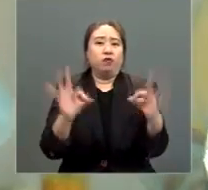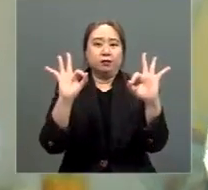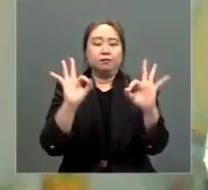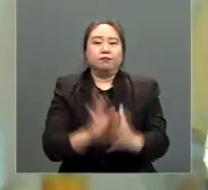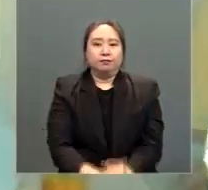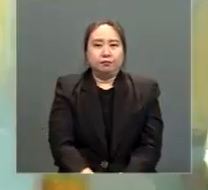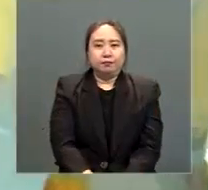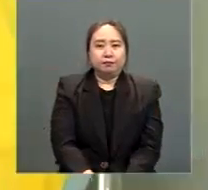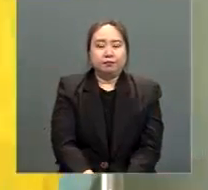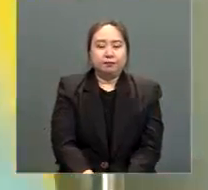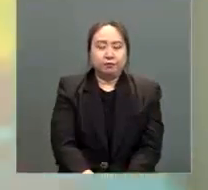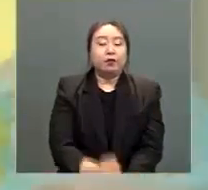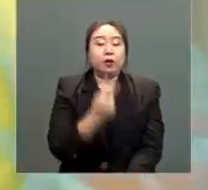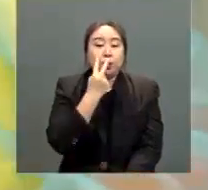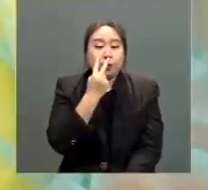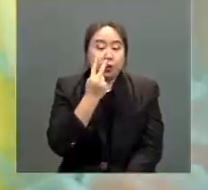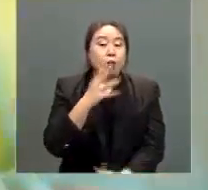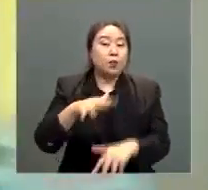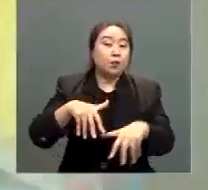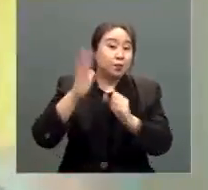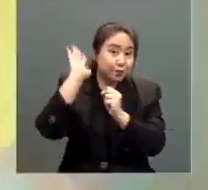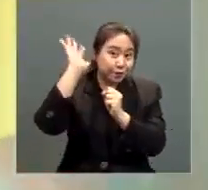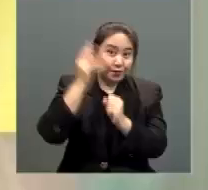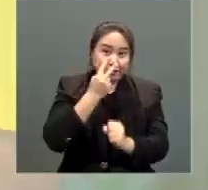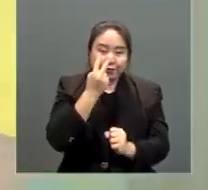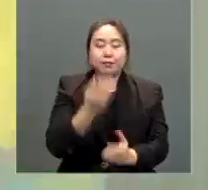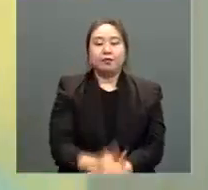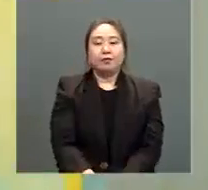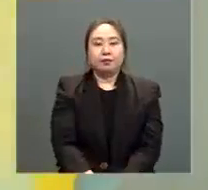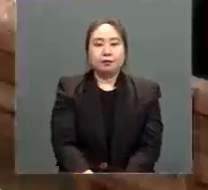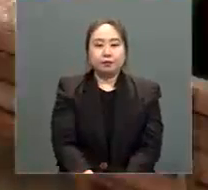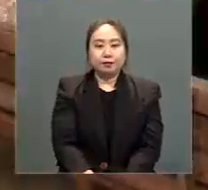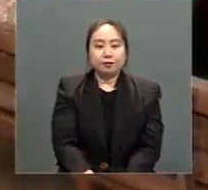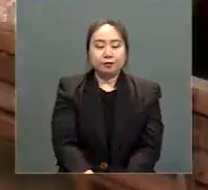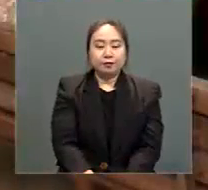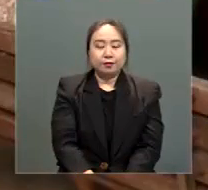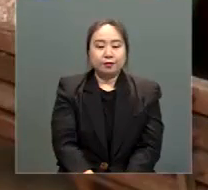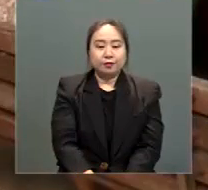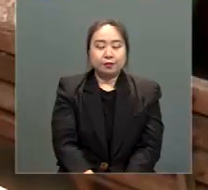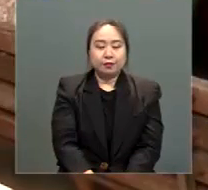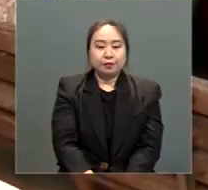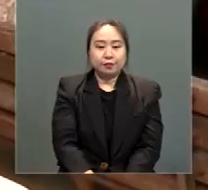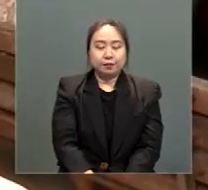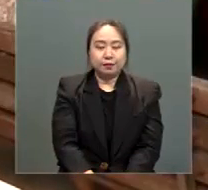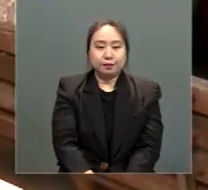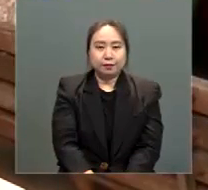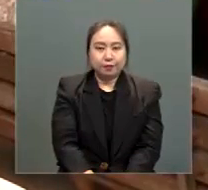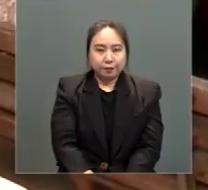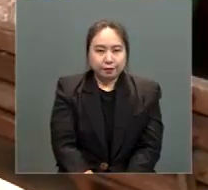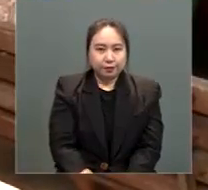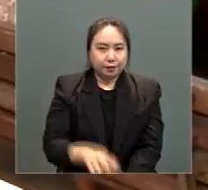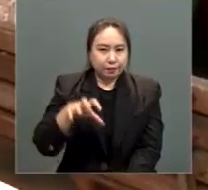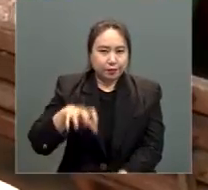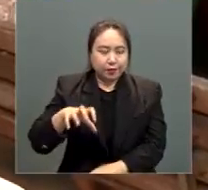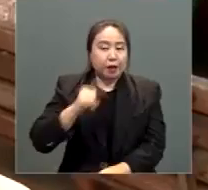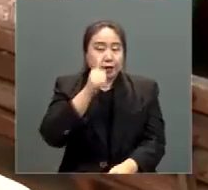การตรวจรักษาด้วยนะฮะลองไปฟังเสียงรายละเอียดเรื่องนี้กันครับ ทางประหยัด ที่แบบว่าหน่วยงานเขามาตรวจถึง